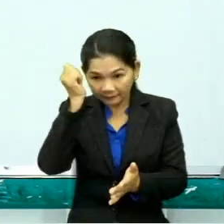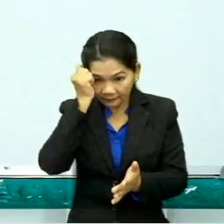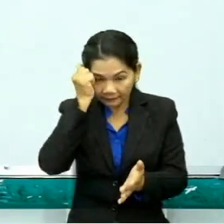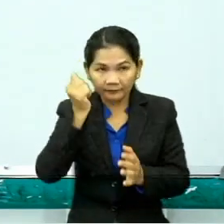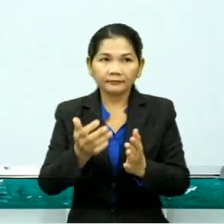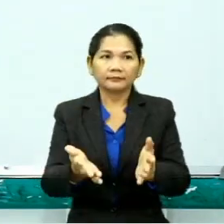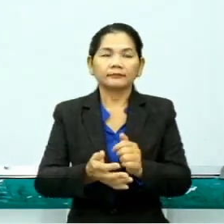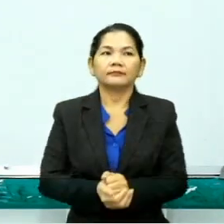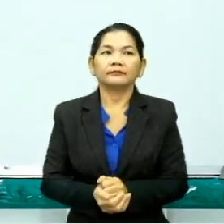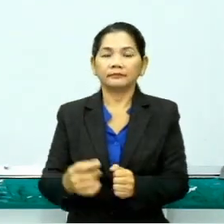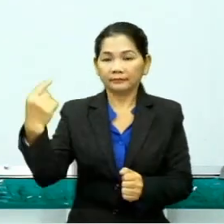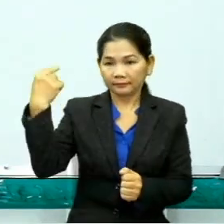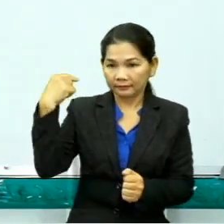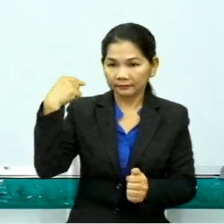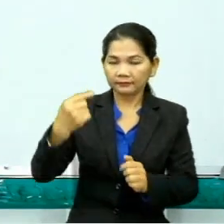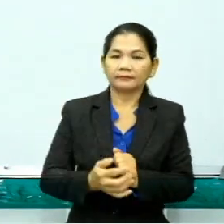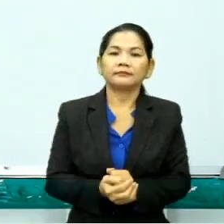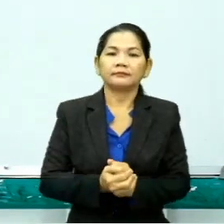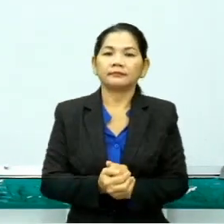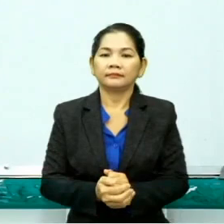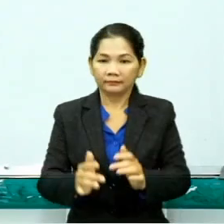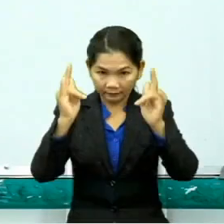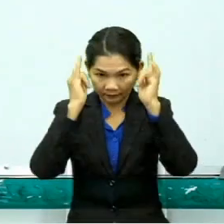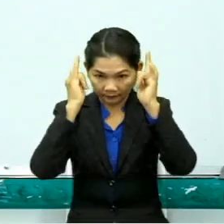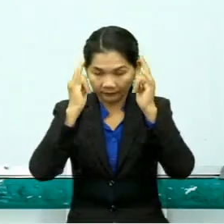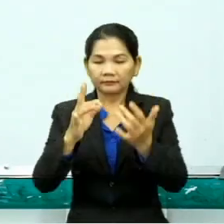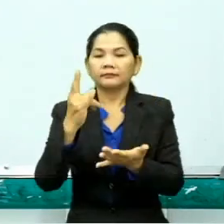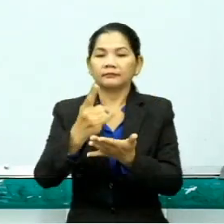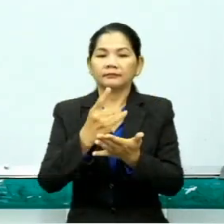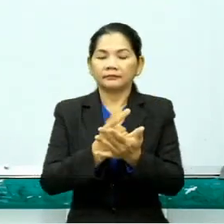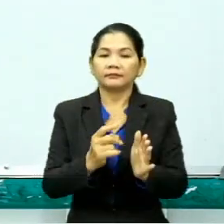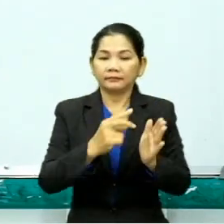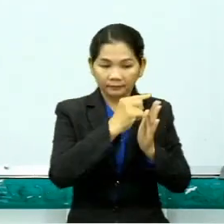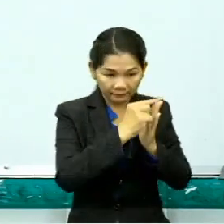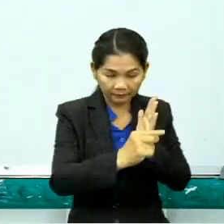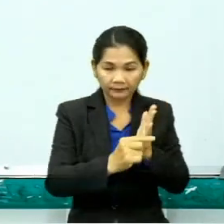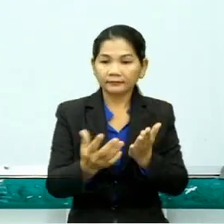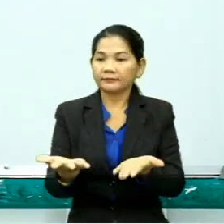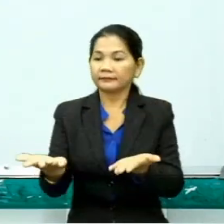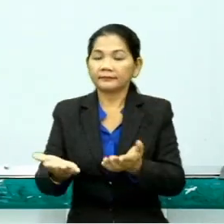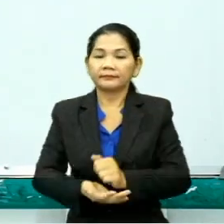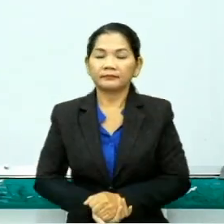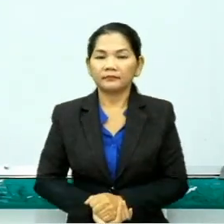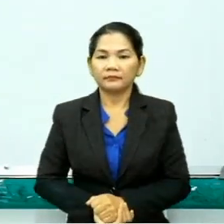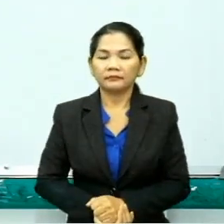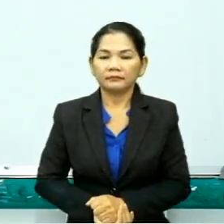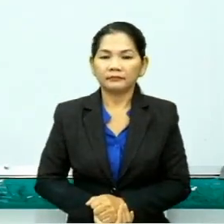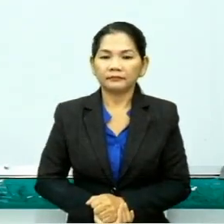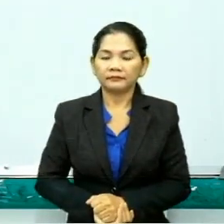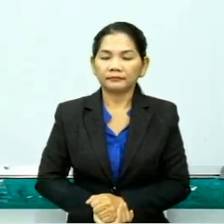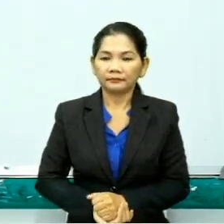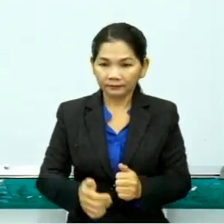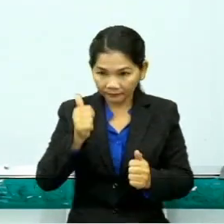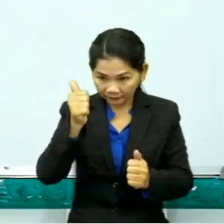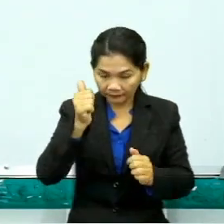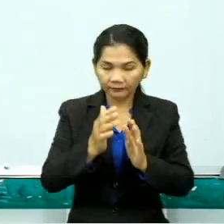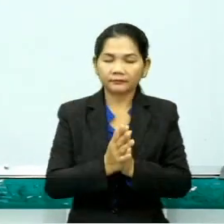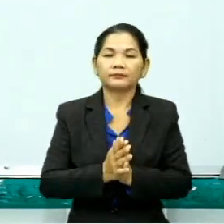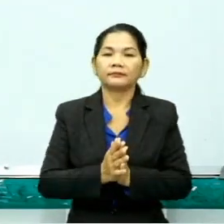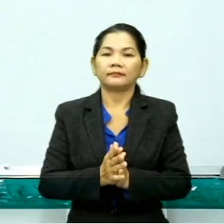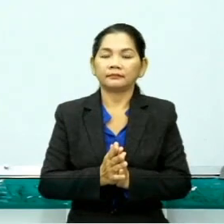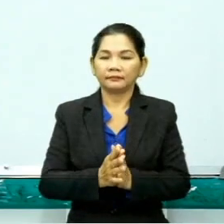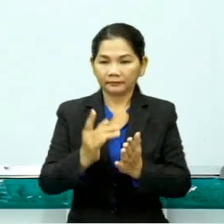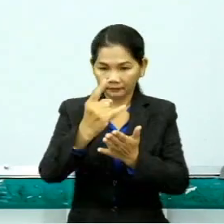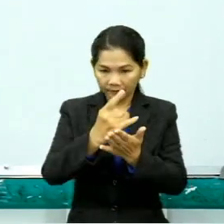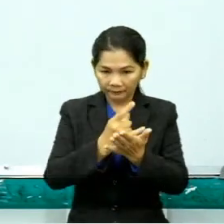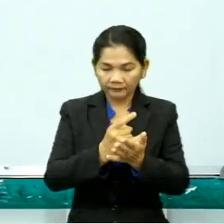ở sơn mình nhạc con cha này rùm bằng riêng con cha mê riêng miền trầm lòng chân thạc được mặt đất tới con cha là ổn ná cứ cha